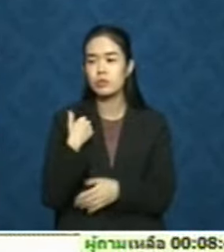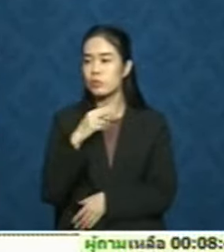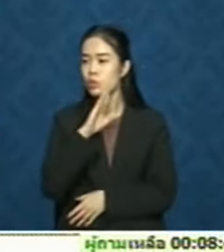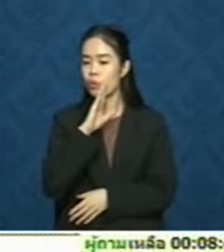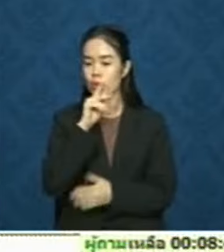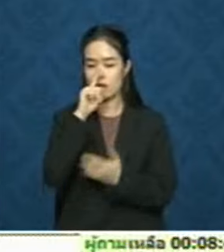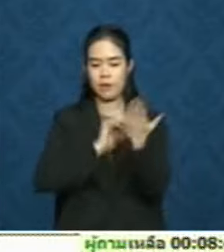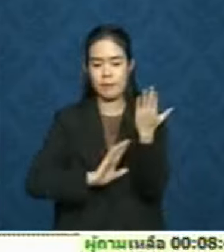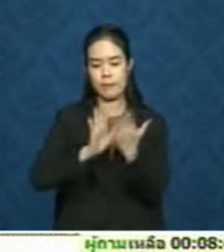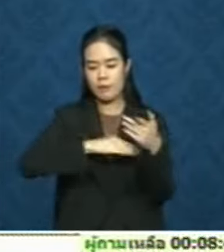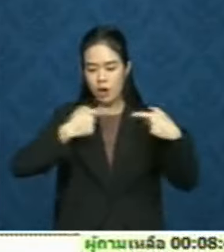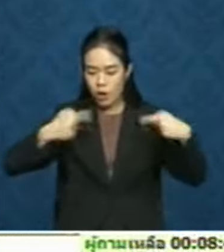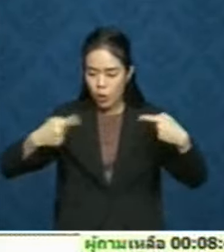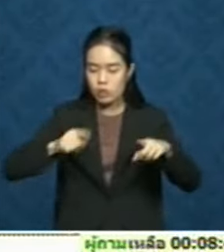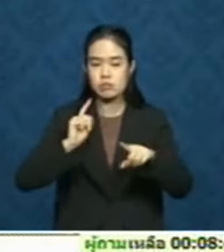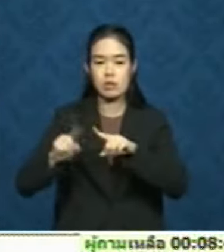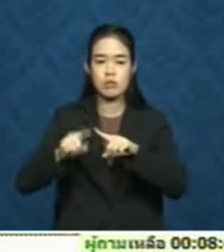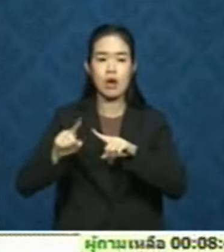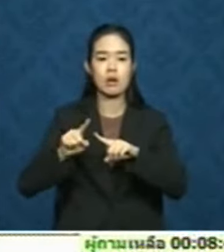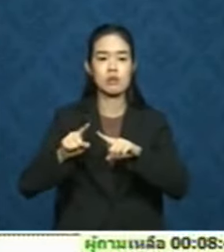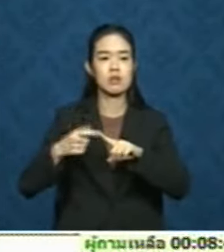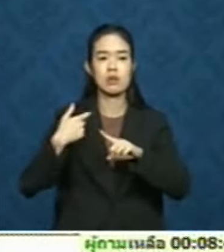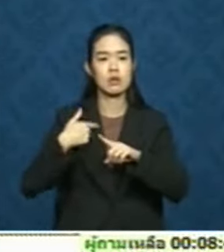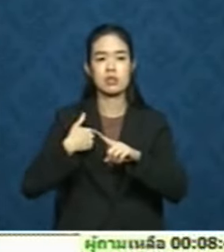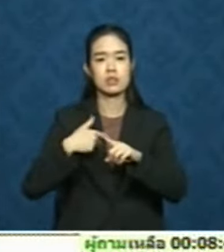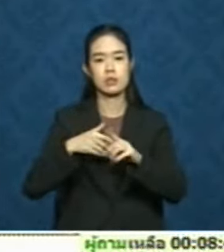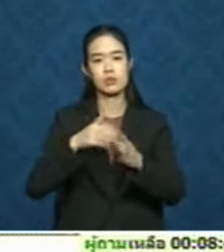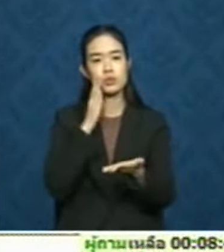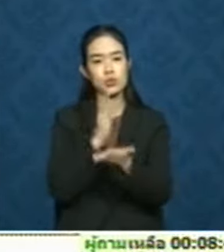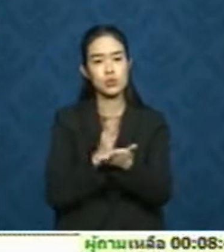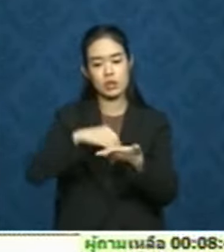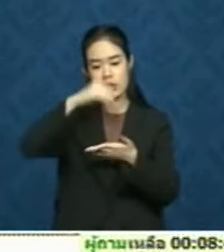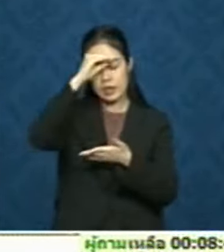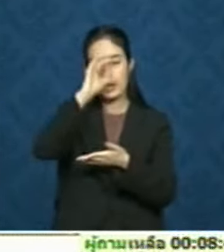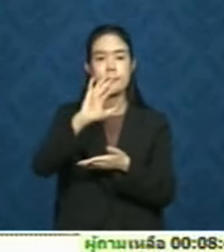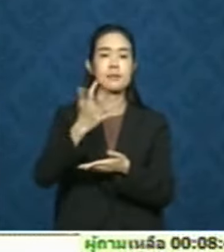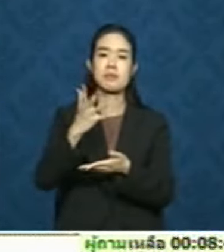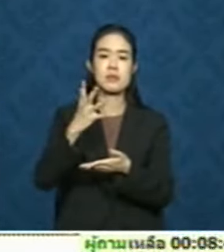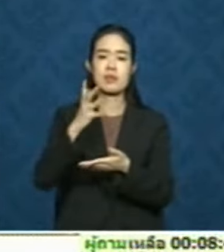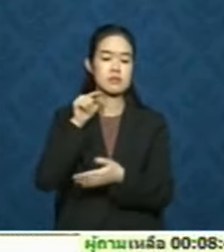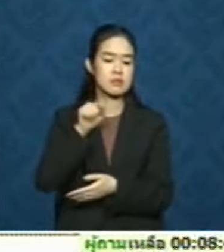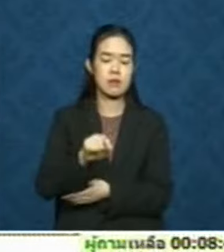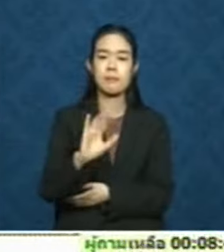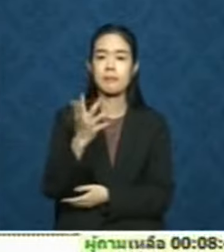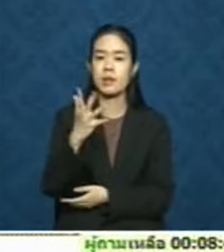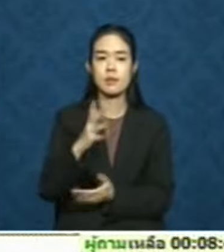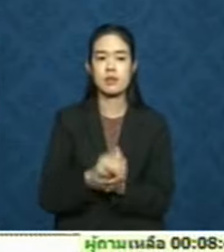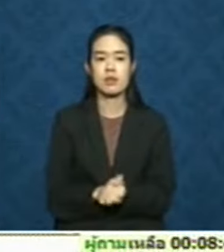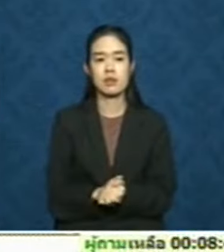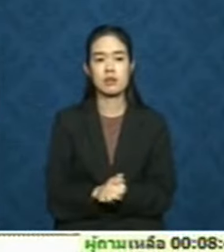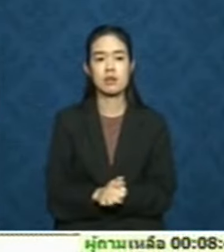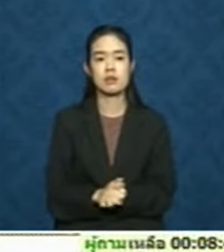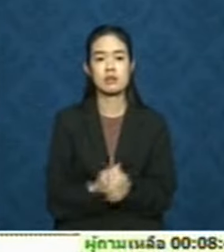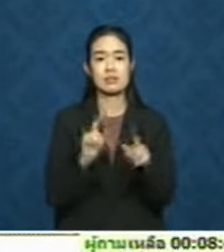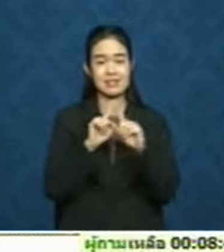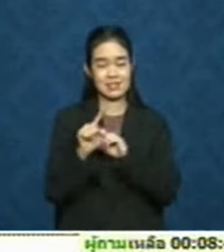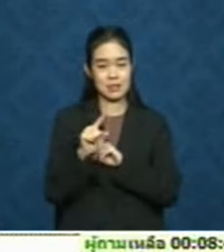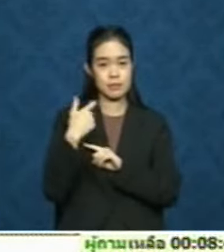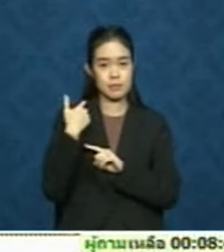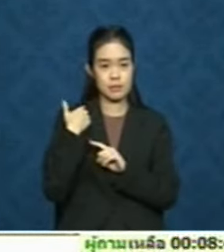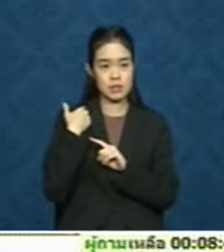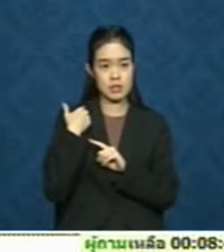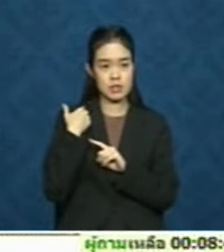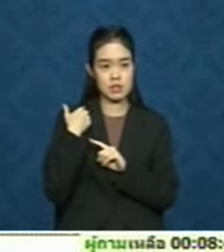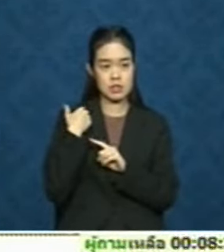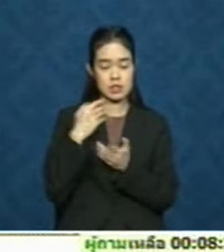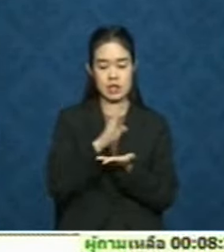ดๆเกิดขึ้นการสั่งให้งดรับนักศึกษาจะไม่มีอย่างมากที่สุดก็คือส่งไปเรียนที่ซึ่งไม่มีปั